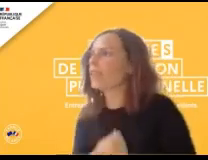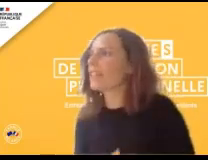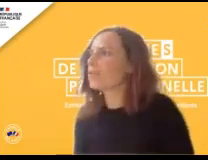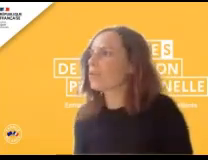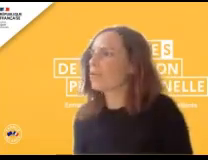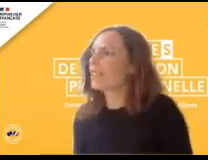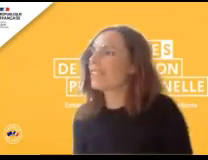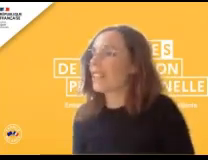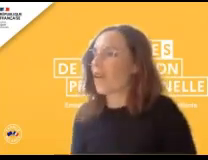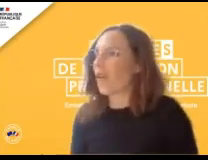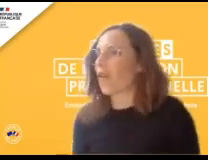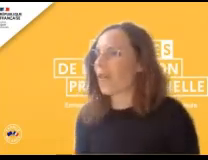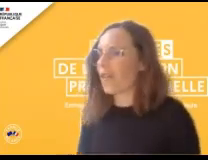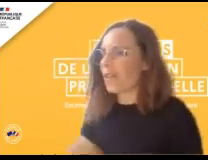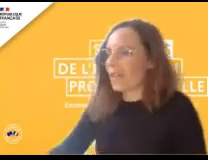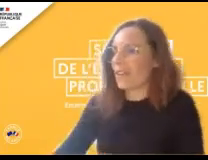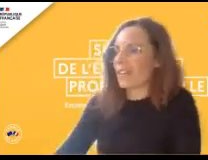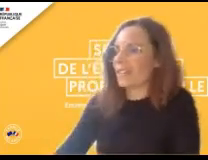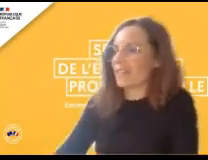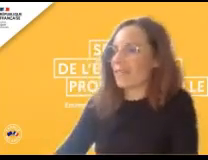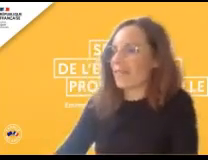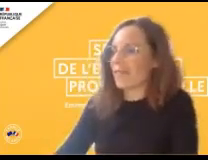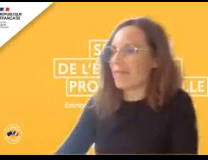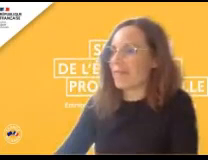À toi, Marie.